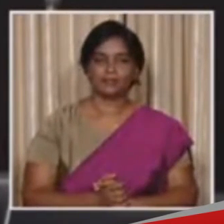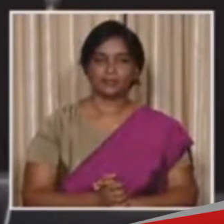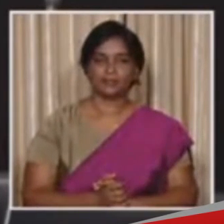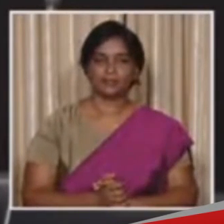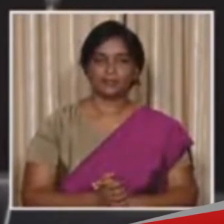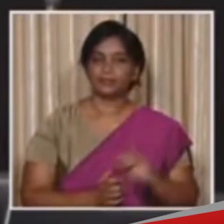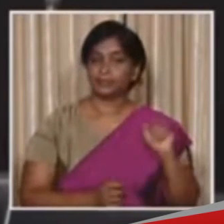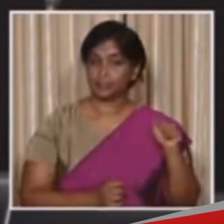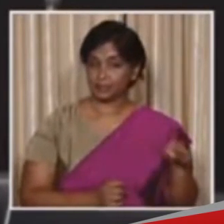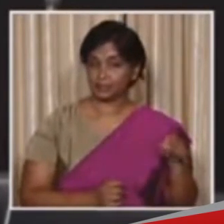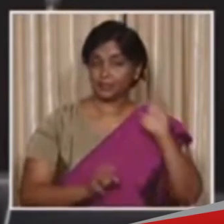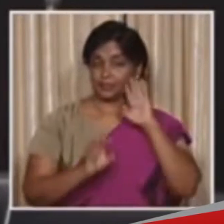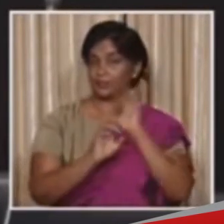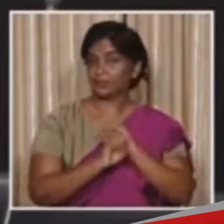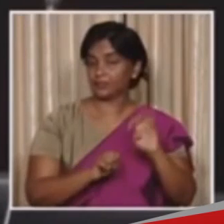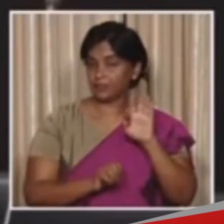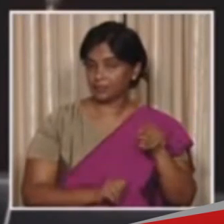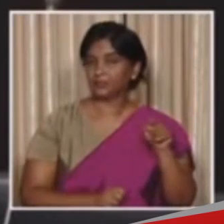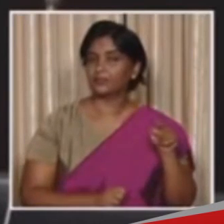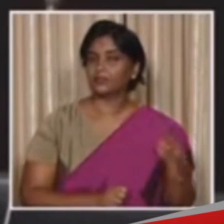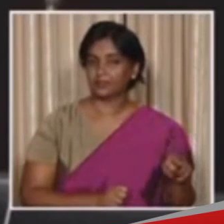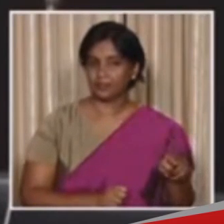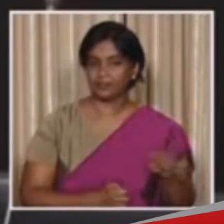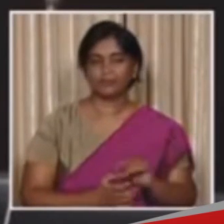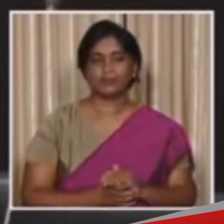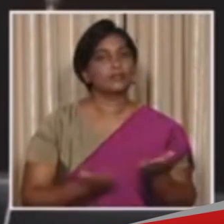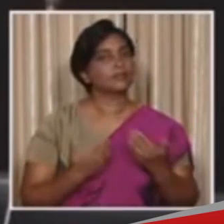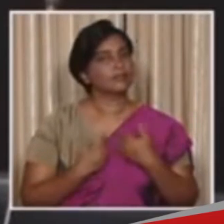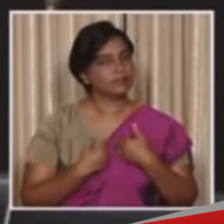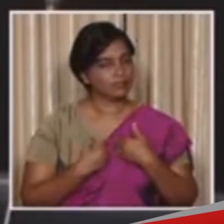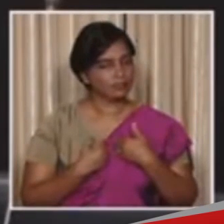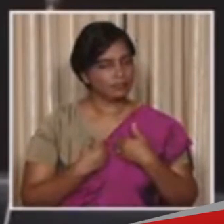මේ ප්‍රකාශය තුළ අපිට